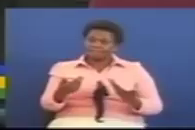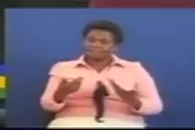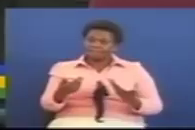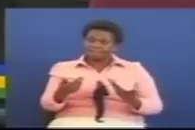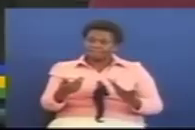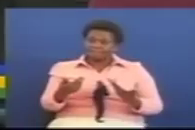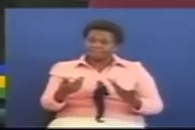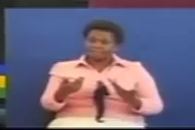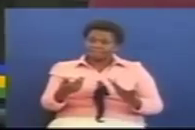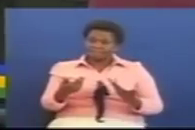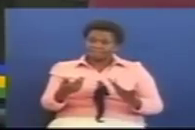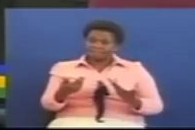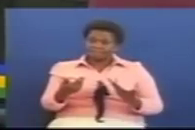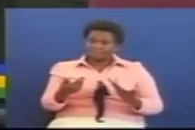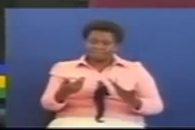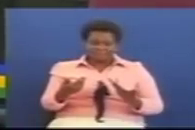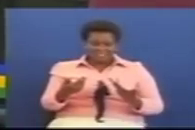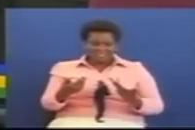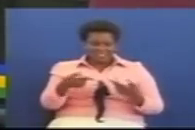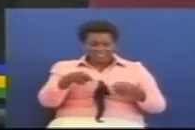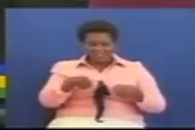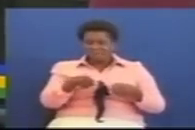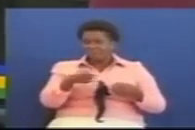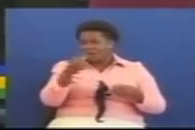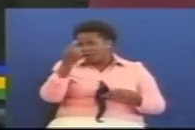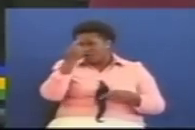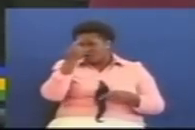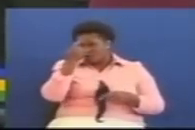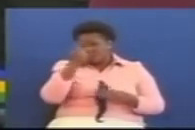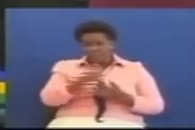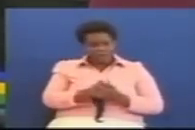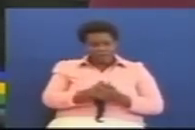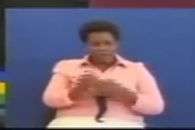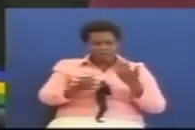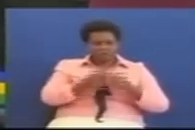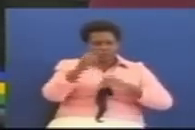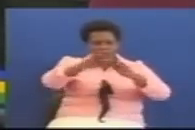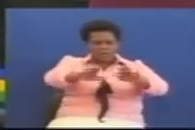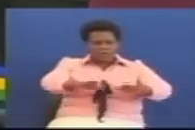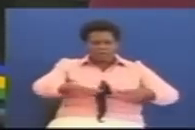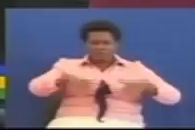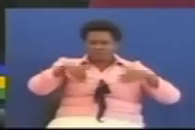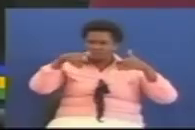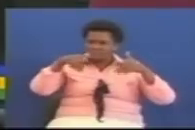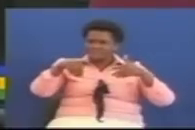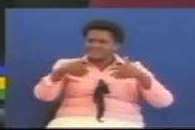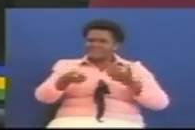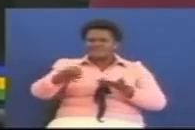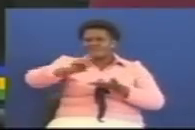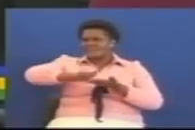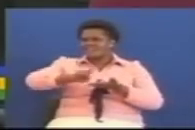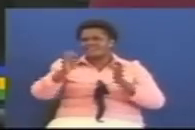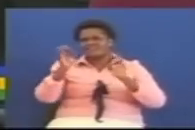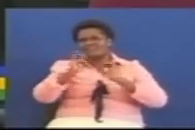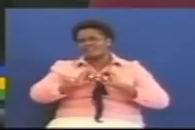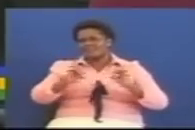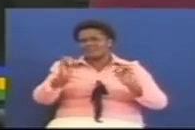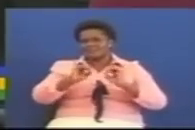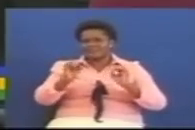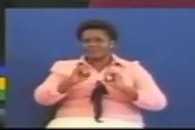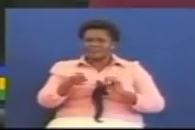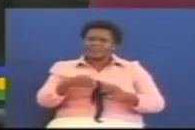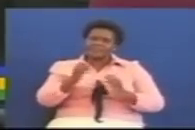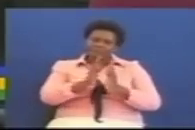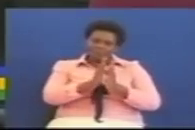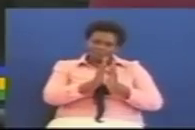hapa studio kutoka katika ukumbi wa Bunge hatuna la ziada. Ni kushukuru